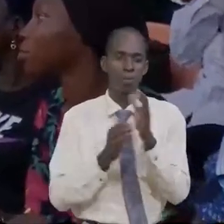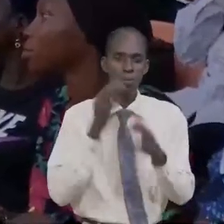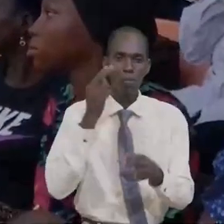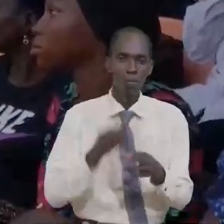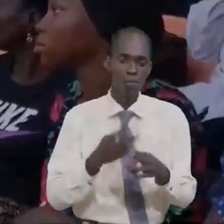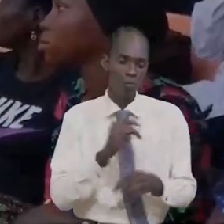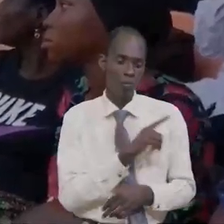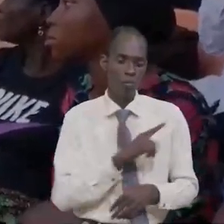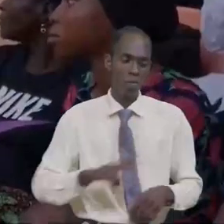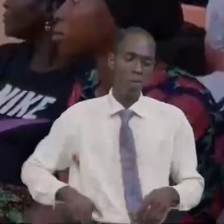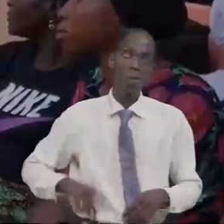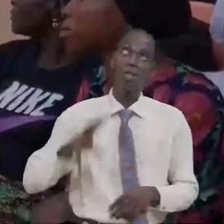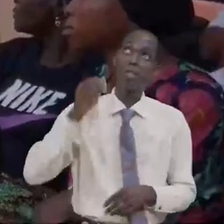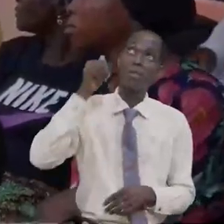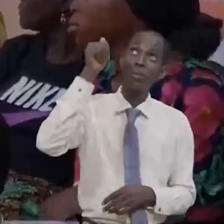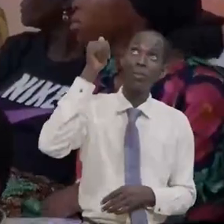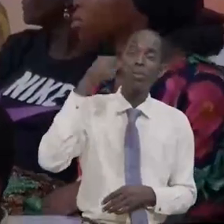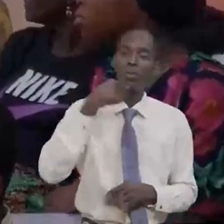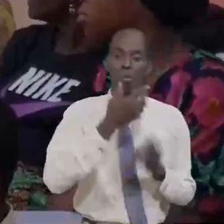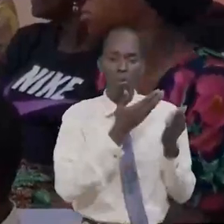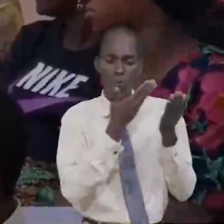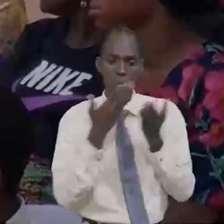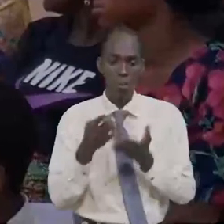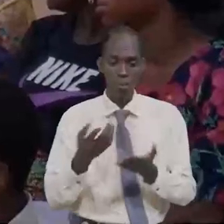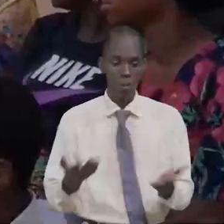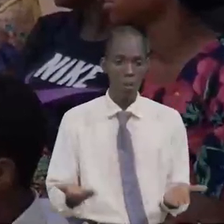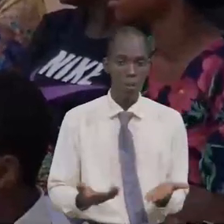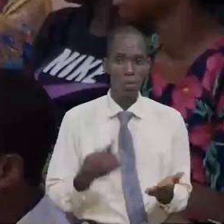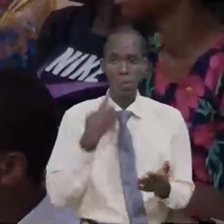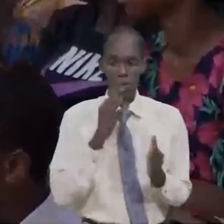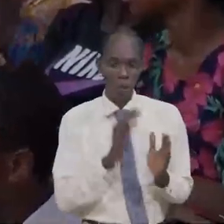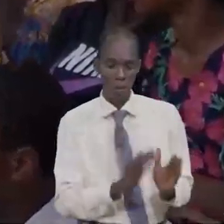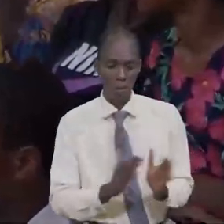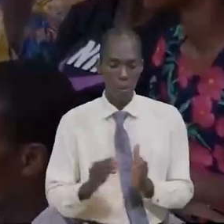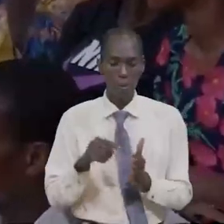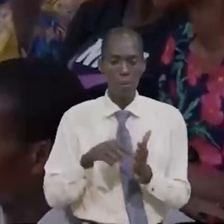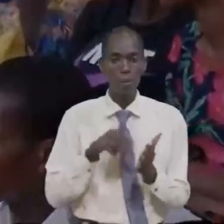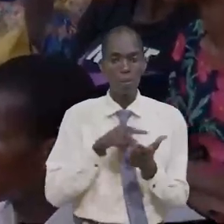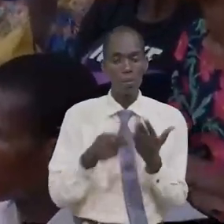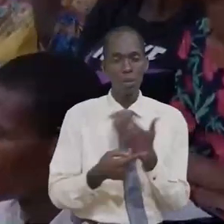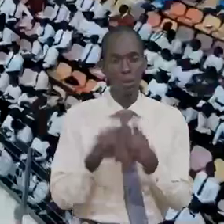Dieu qui t'a amené ici qui a organisé ceci pour toi